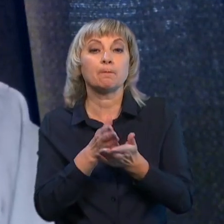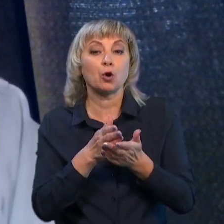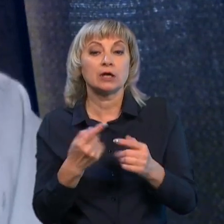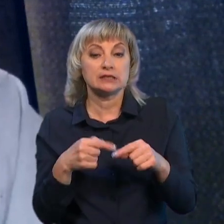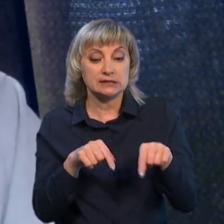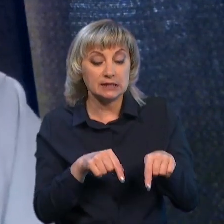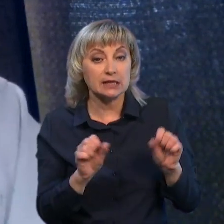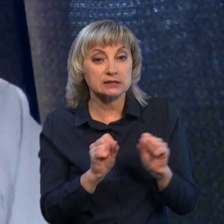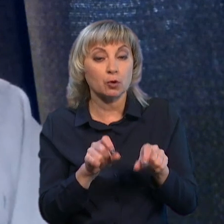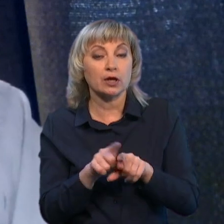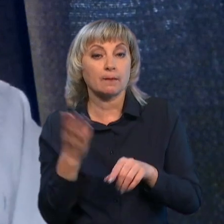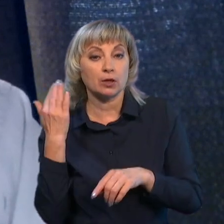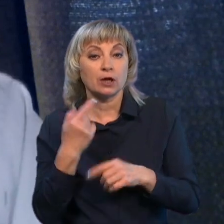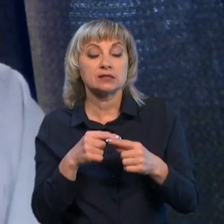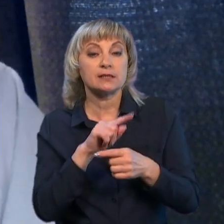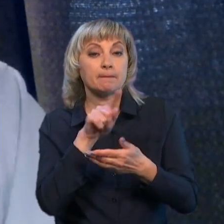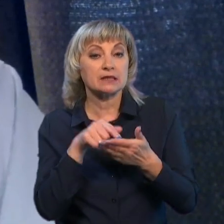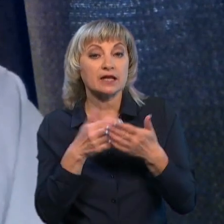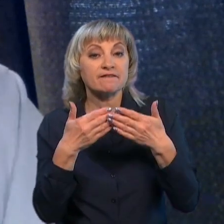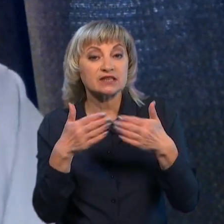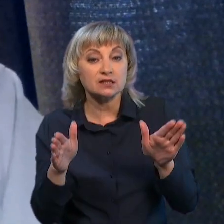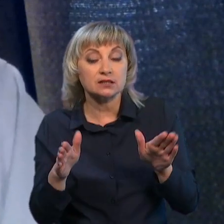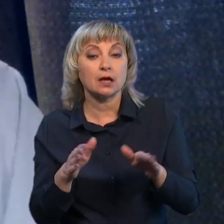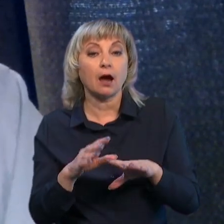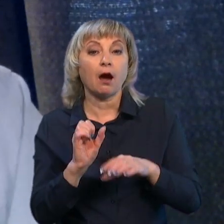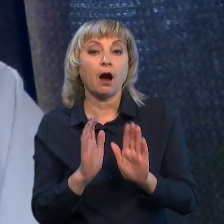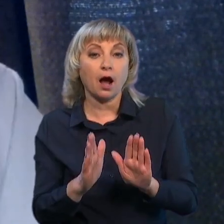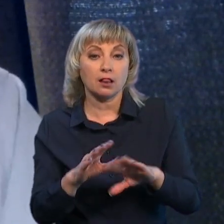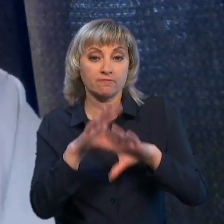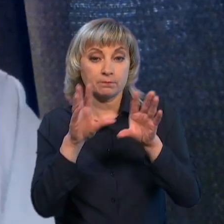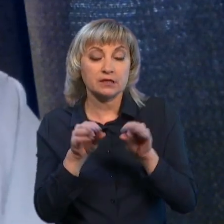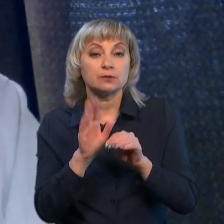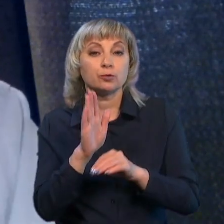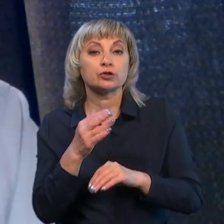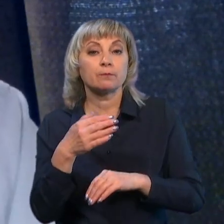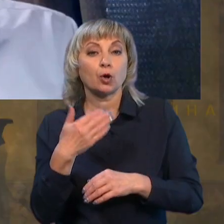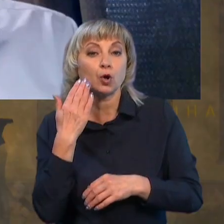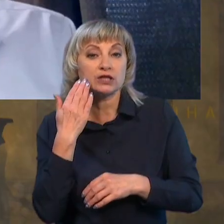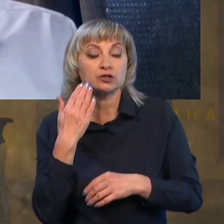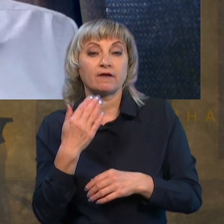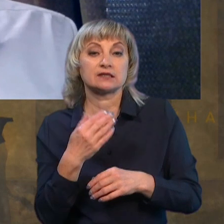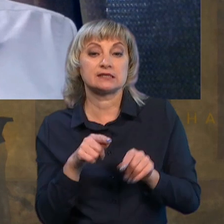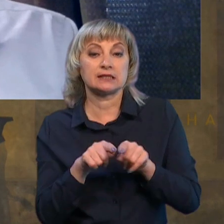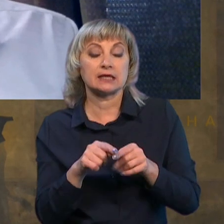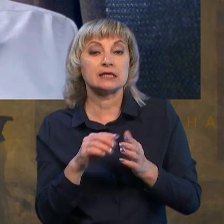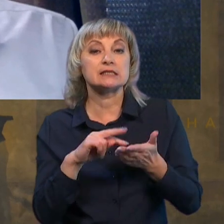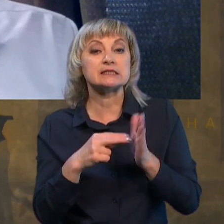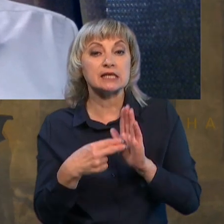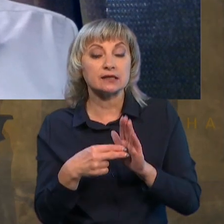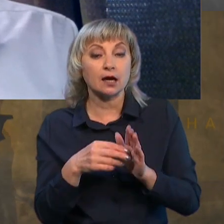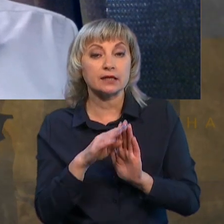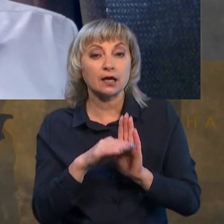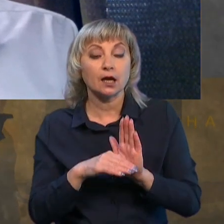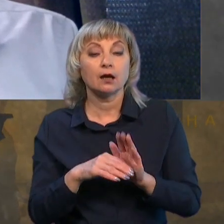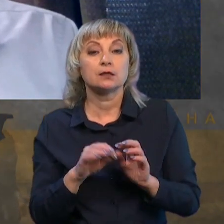минулою. Це відкрите питання поки що. Але, в принципі, от, ну, будемо орієнтуватися десь на такі сценарії. Скажіть,